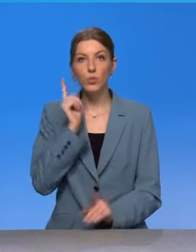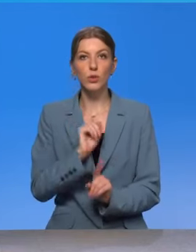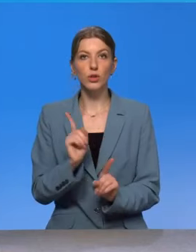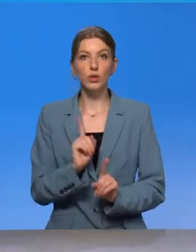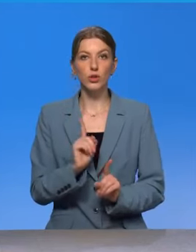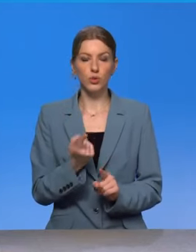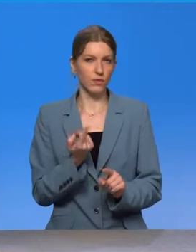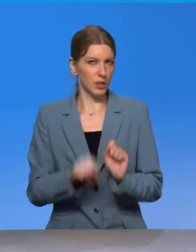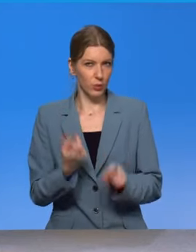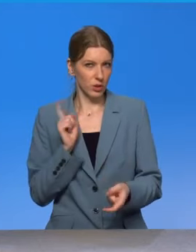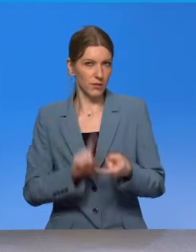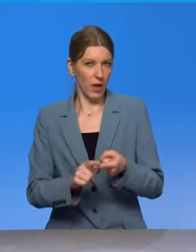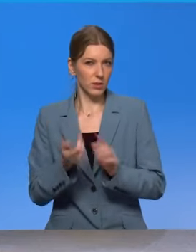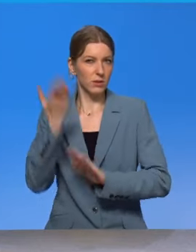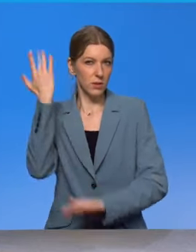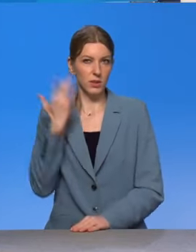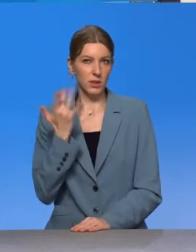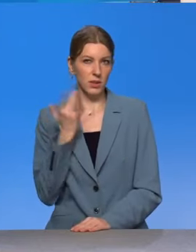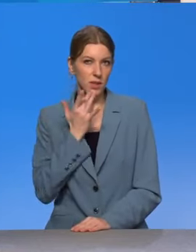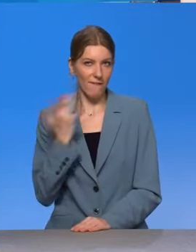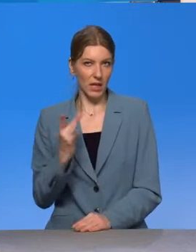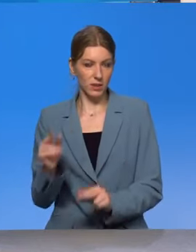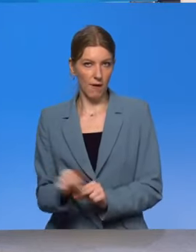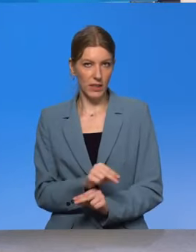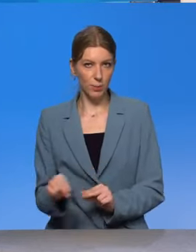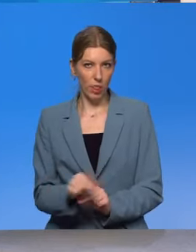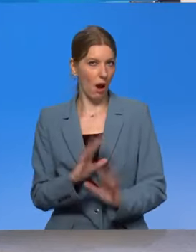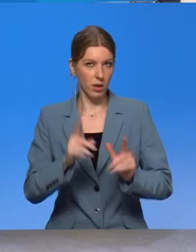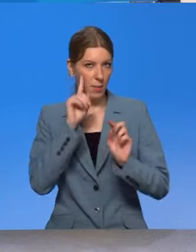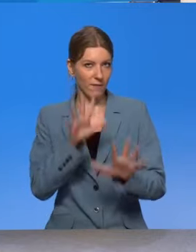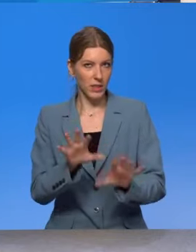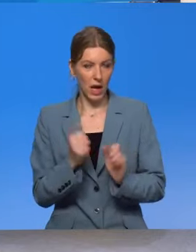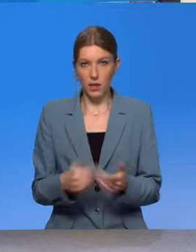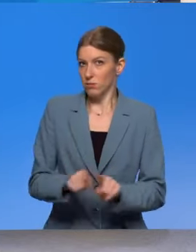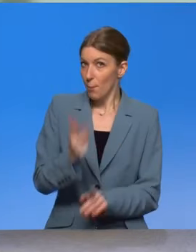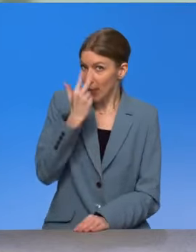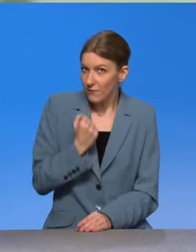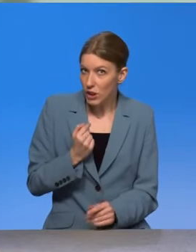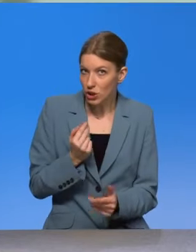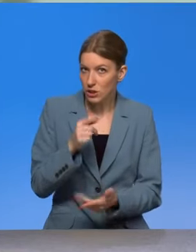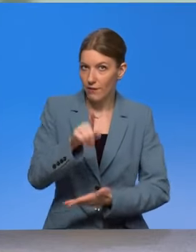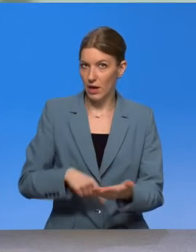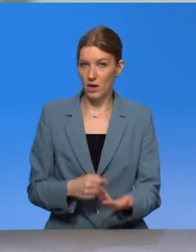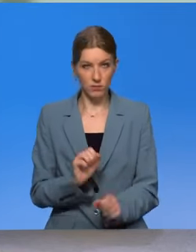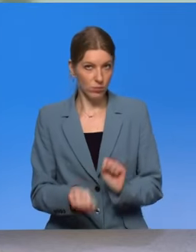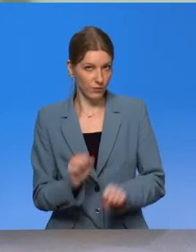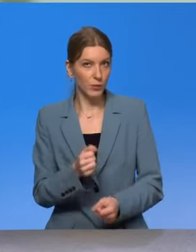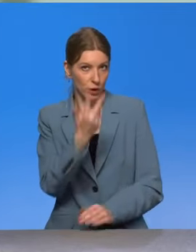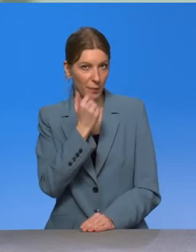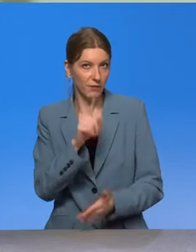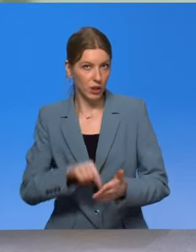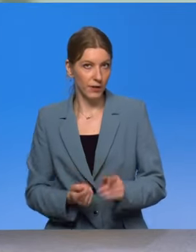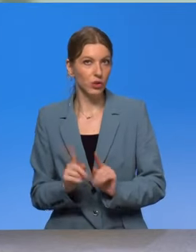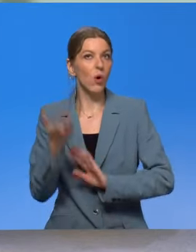связано с советским воспитанием, не знаю, с советским мировоззрением. Привычка доверять. Может быть, с привычкой доверять, которая была раньше. Может быть,